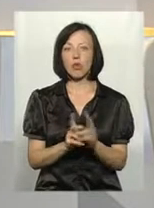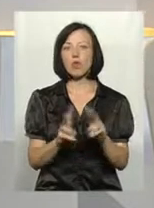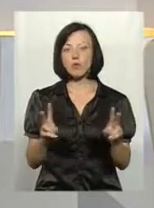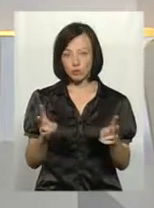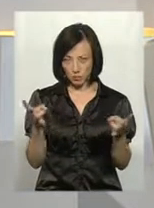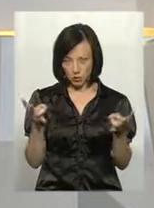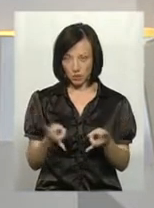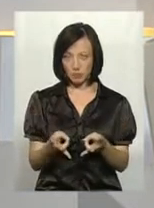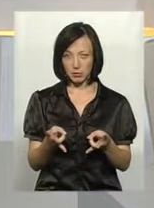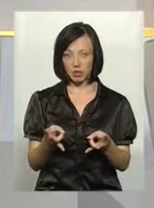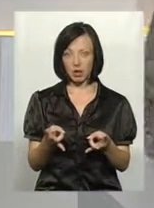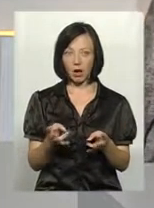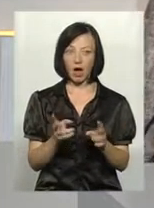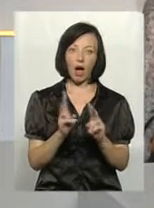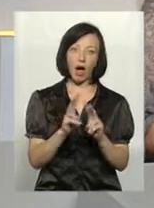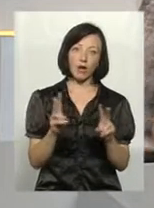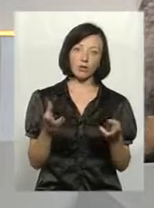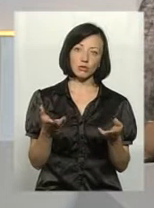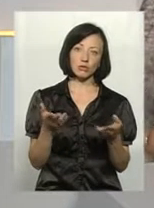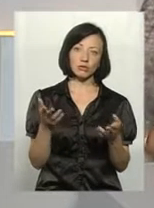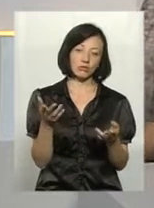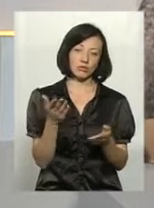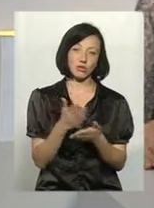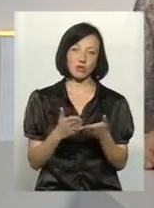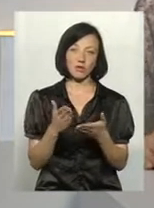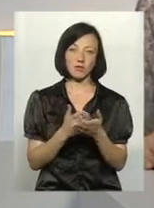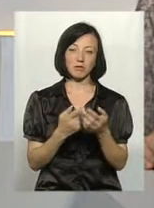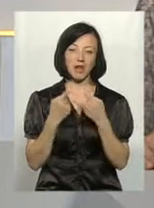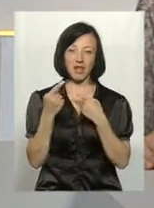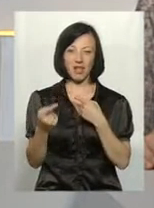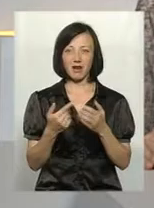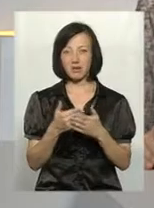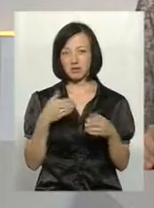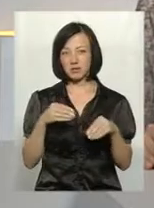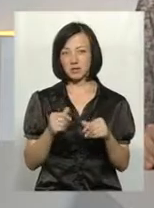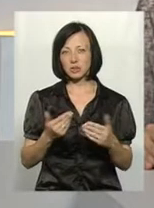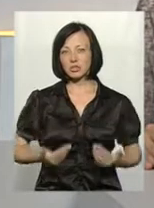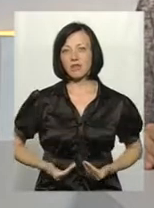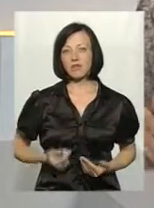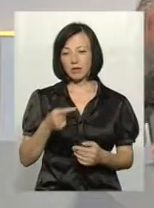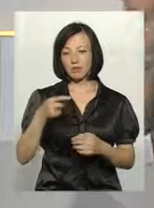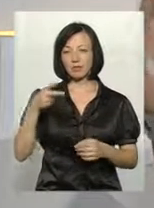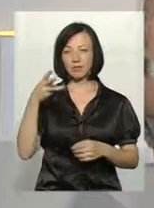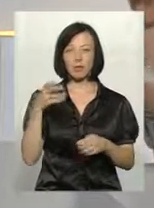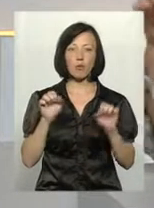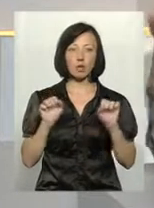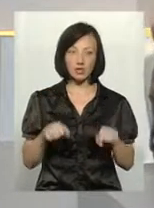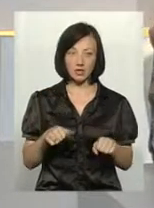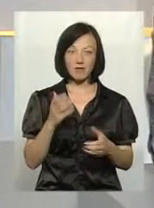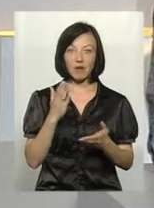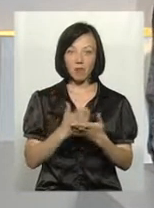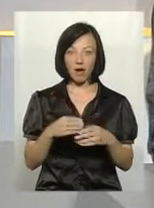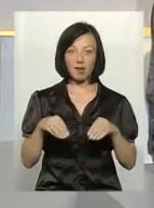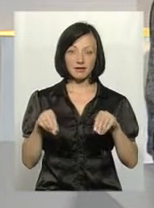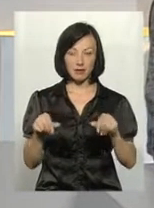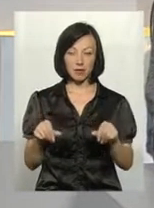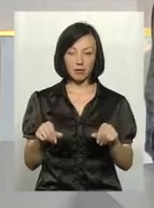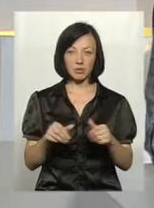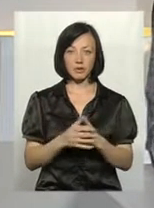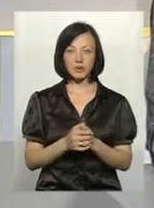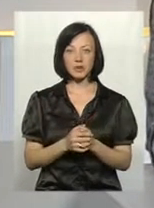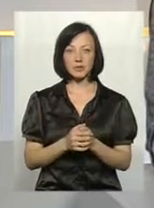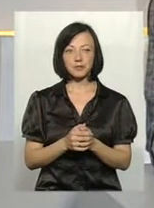вона потрібна? А хтось зовсім далеко від неї знаходиться, живе на тих поверхах, і, можливо, і має ту землю,